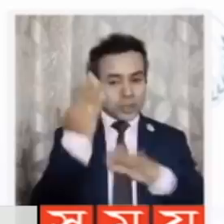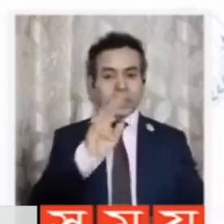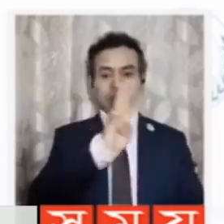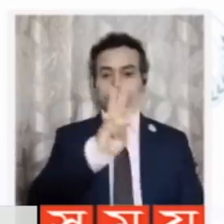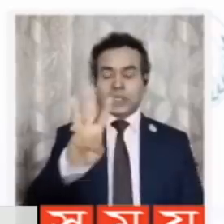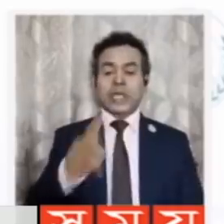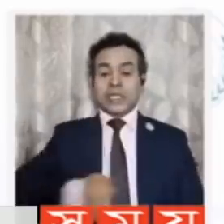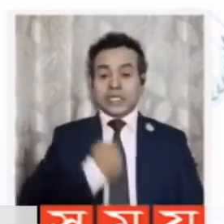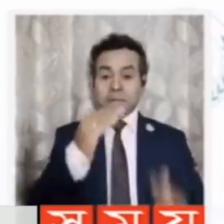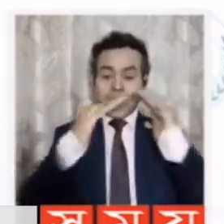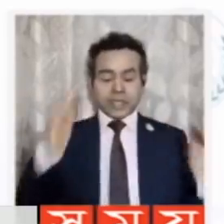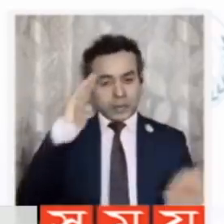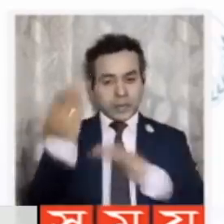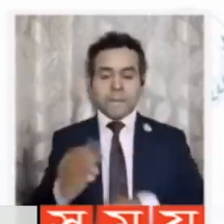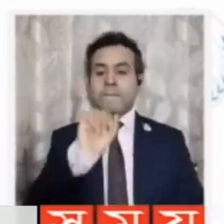5 জন।